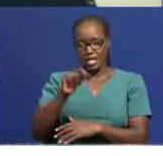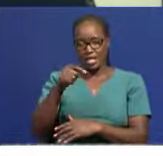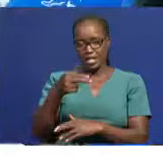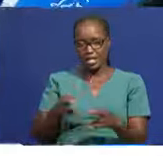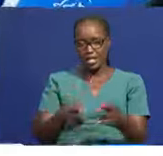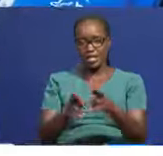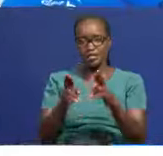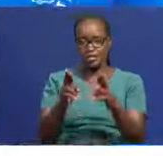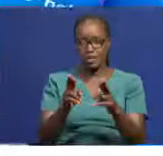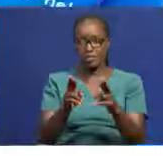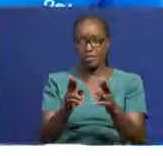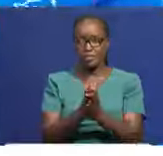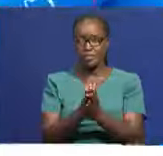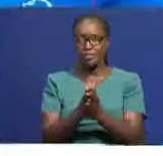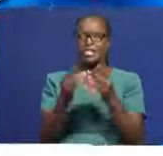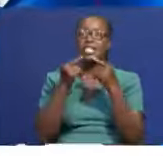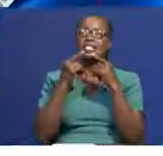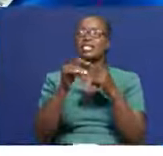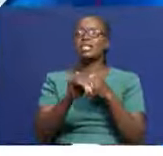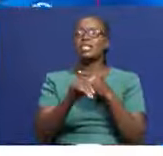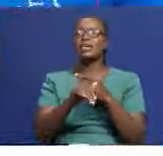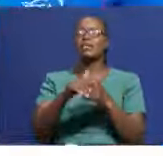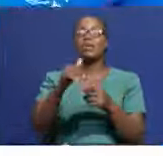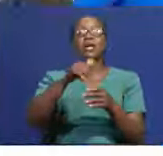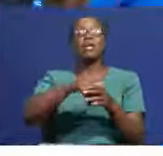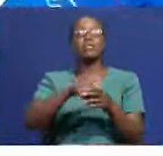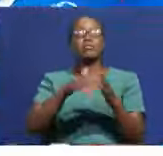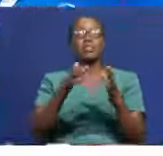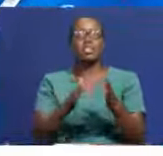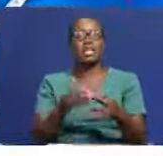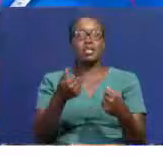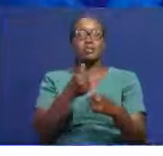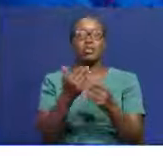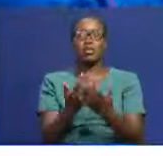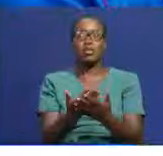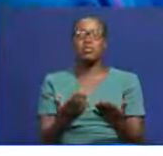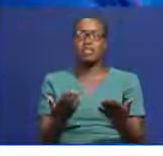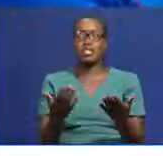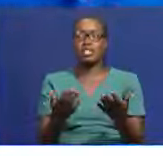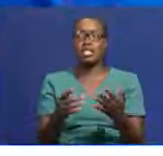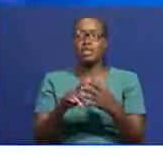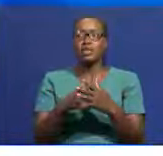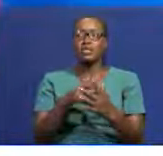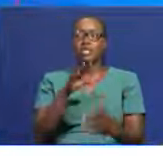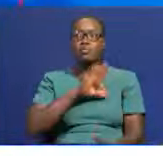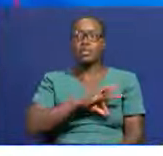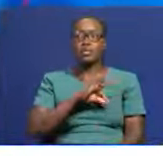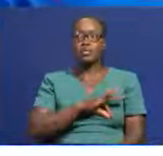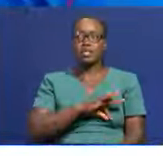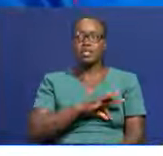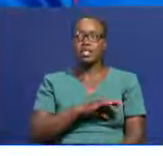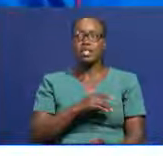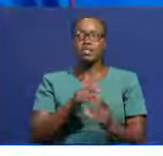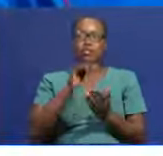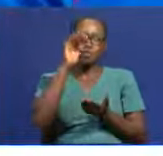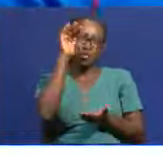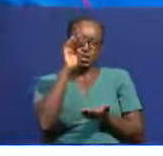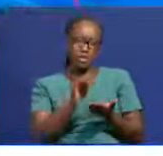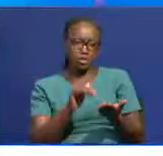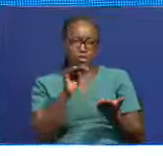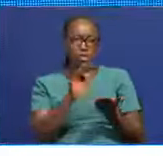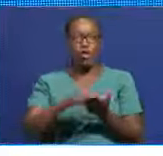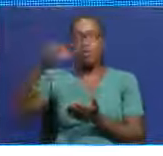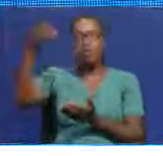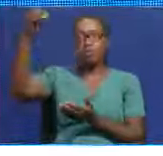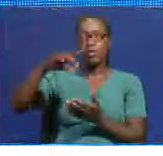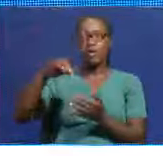Ni hapa ambapo Rais Ruto alitangaza kuwa wawekezaji na watengenezaji bidhaa wataanza kunufaika kutokana na kupunguzwa kwa gharama ya